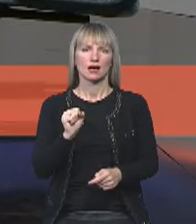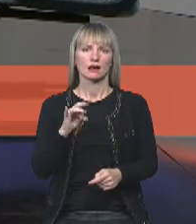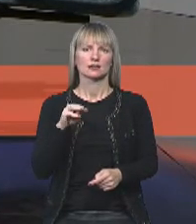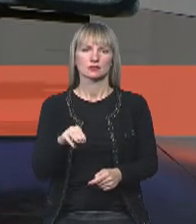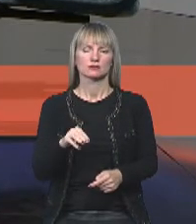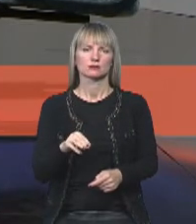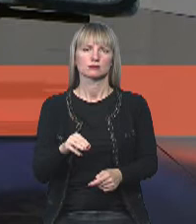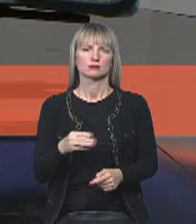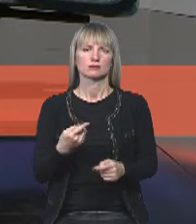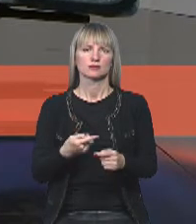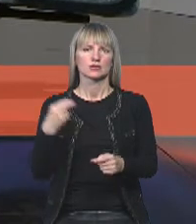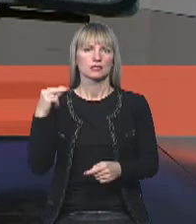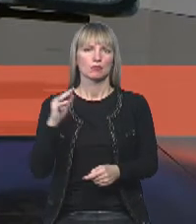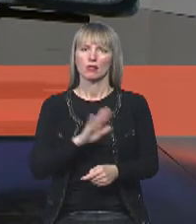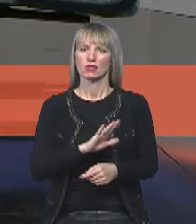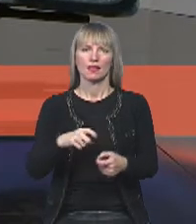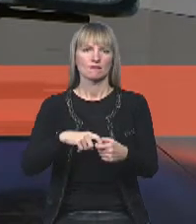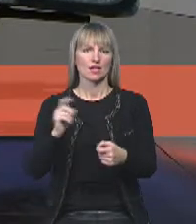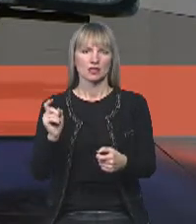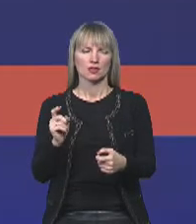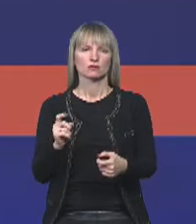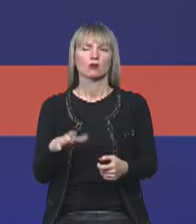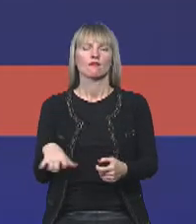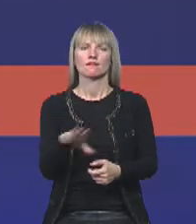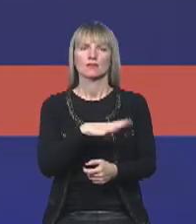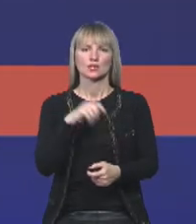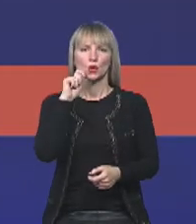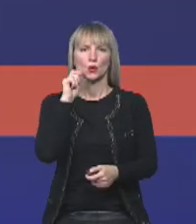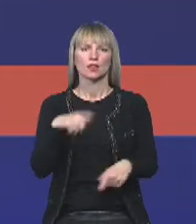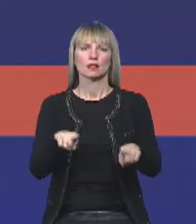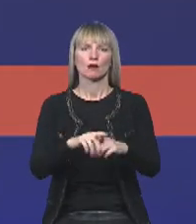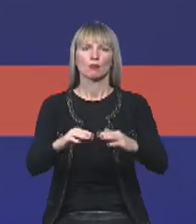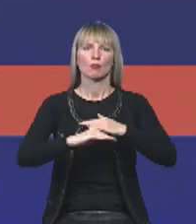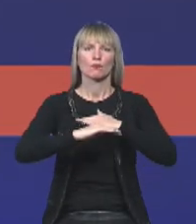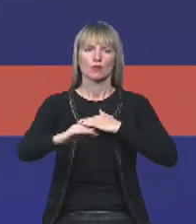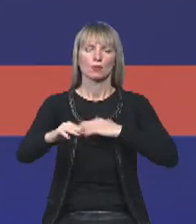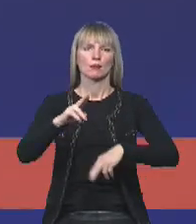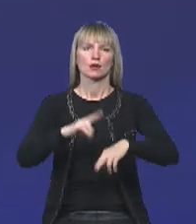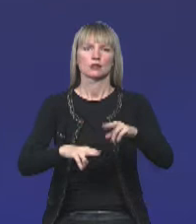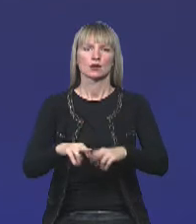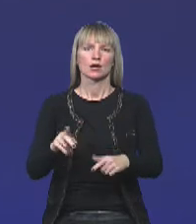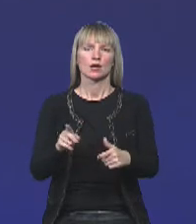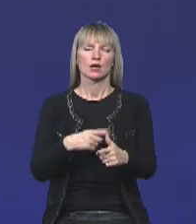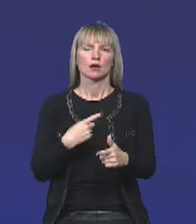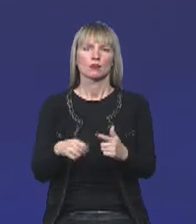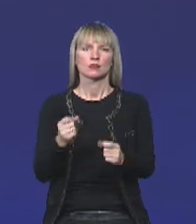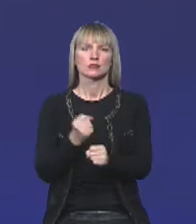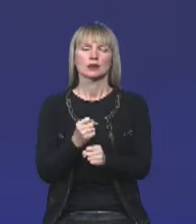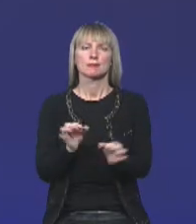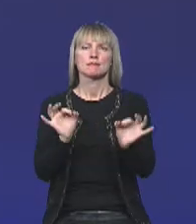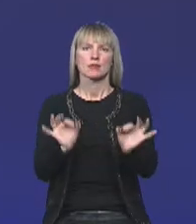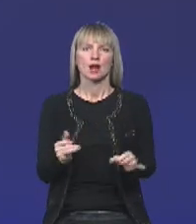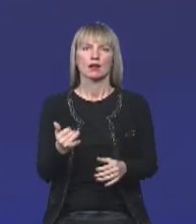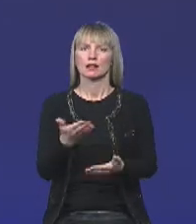Запоріжжя не виняток теж. Запоріжжя не виняток взагалі у всій Україні. Такого полігону, побудованого або рекультивованого правильно,